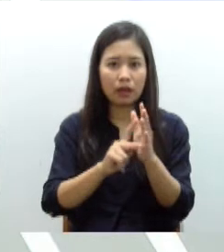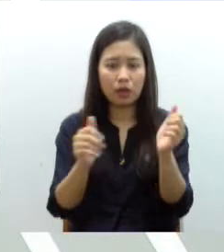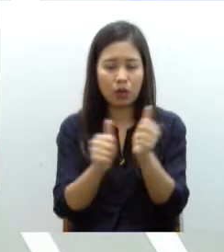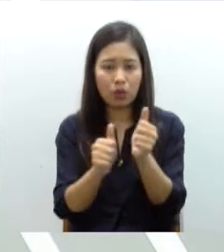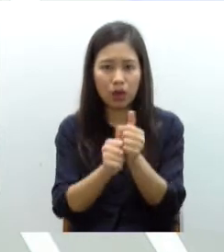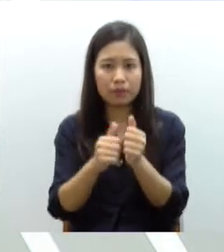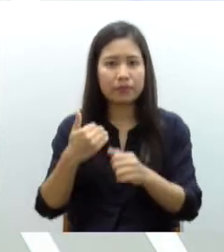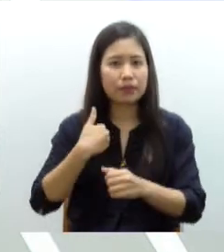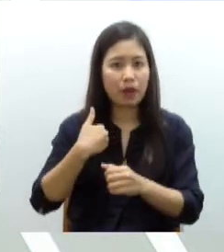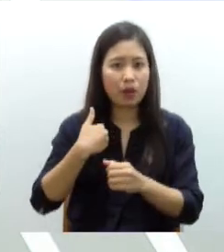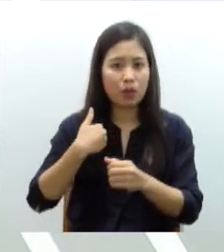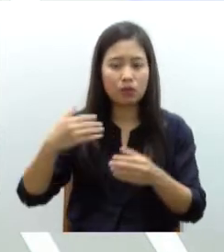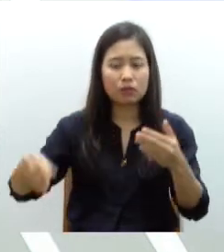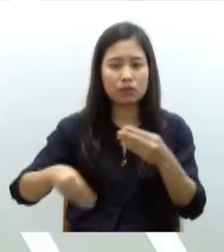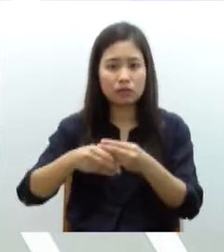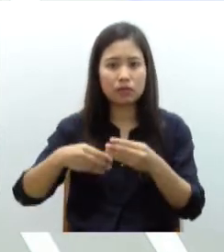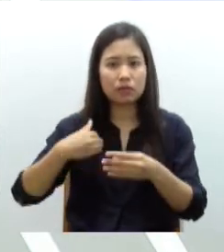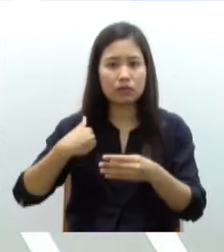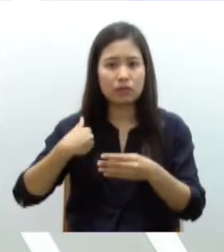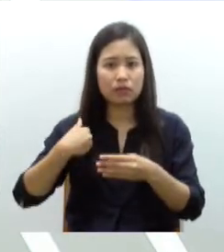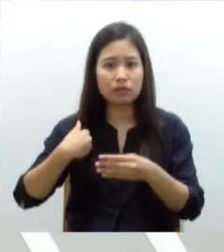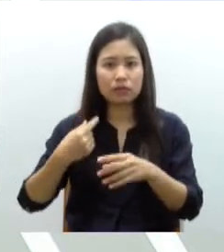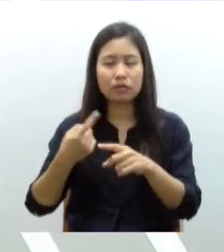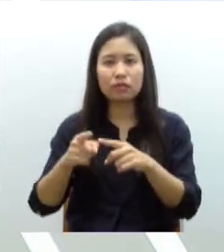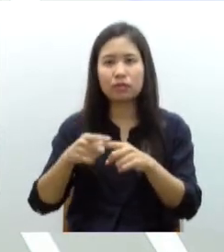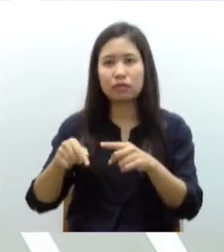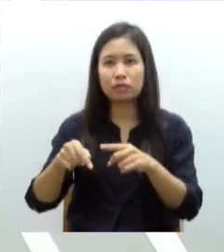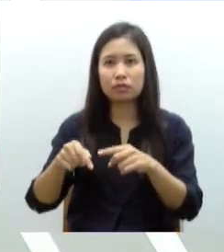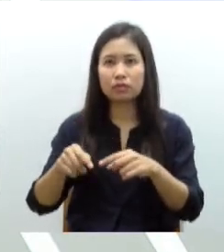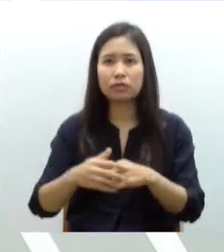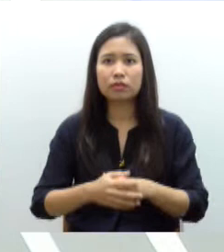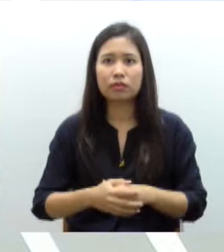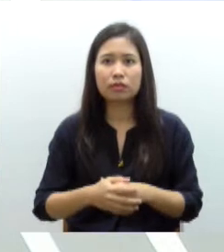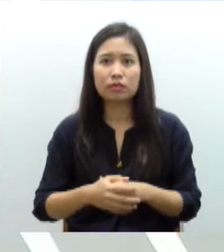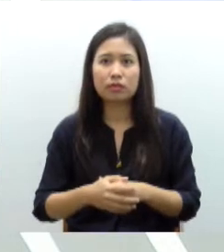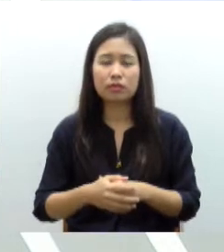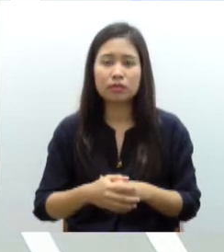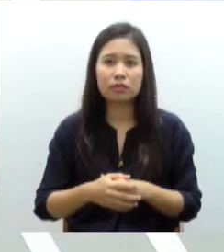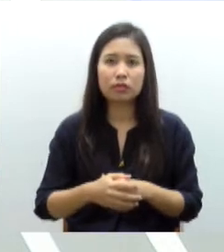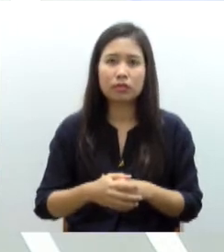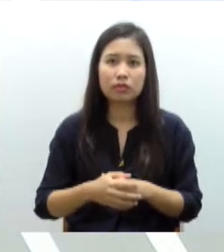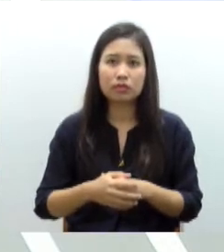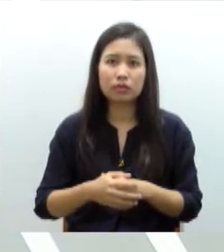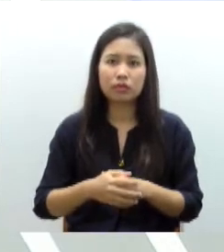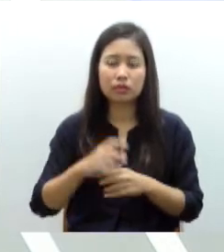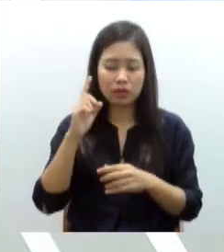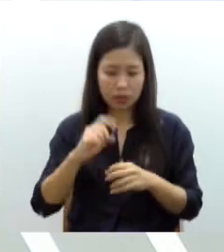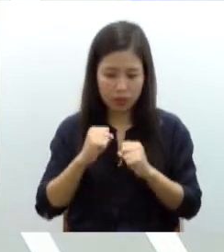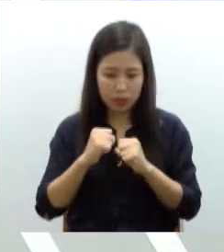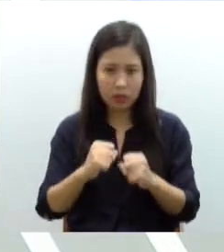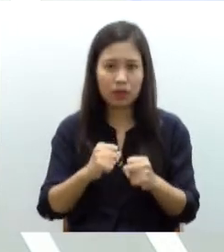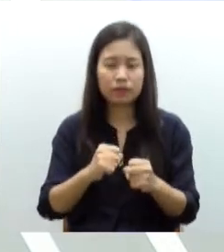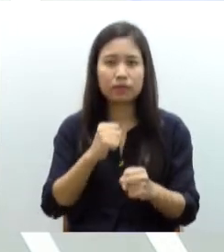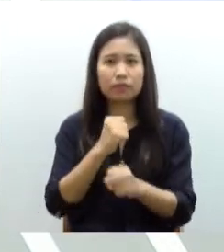ตินะแล้วก็แผนแม่บทที่กำลังเคลื่อนอยู่แล้วก็แผนปฏิบัติการด้านที่กำลังทำอยู่นะฮะเราก็ต้องมีการประเมินทุกปีนะ